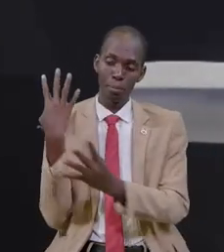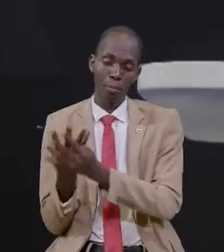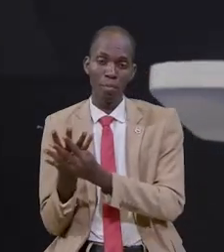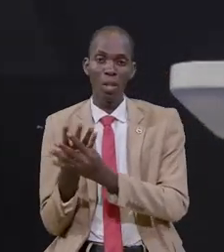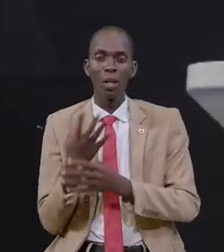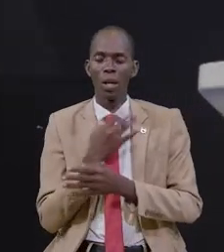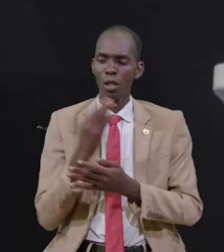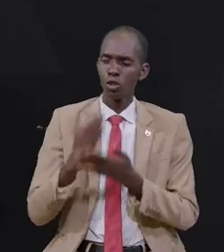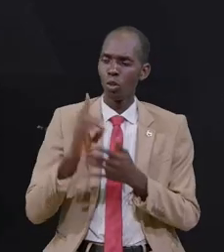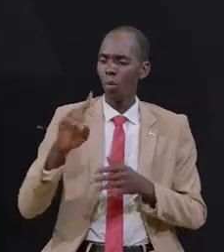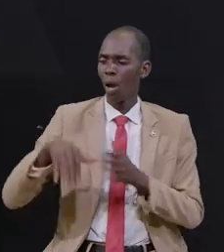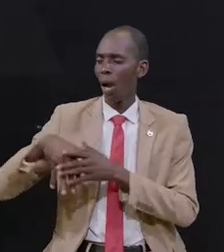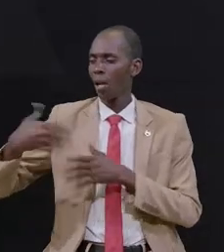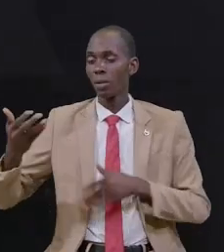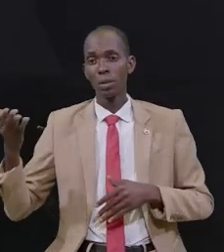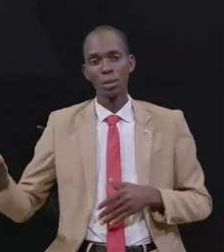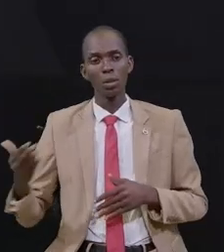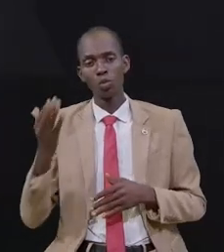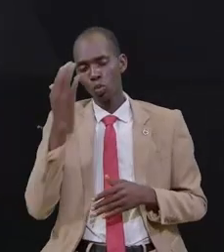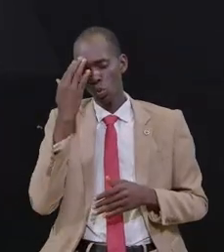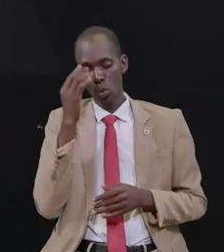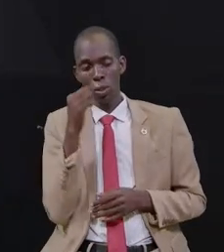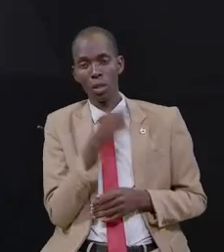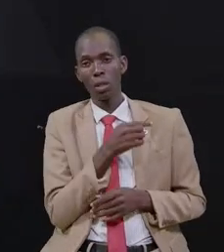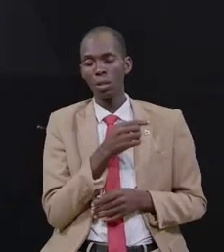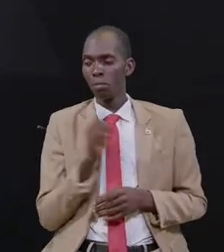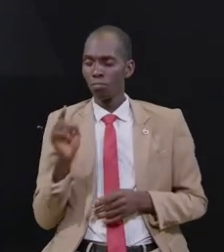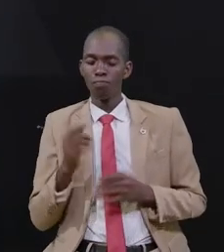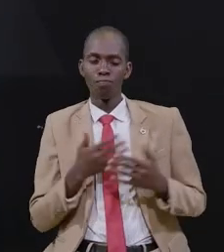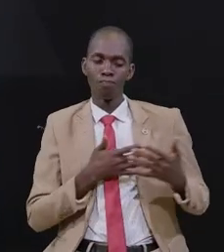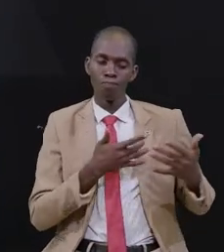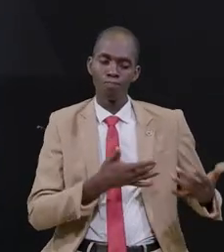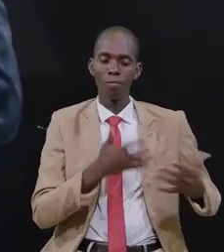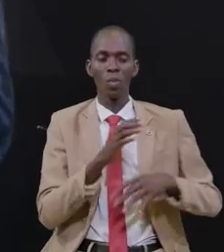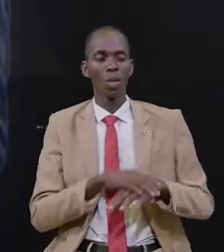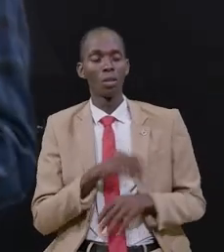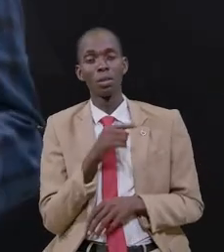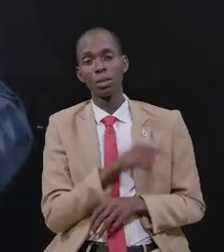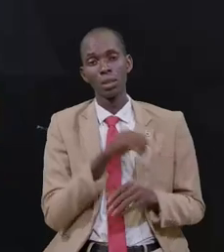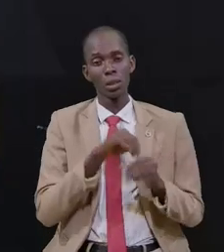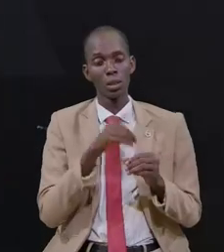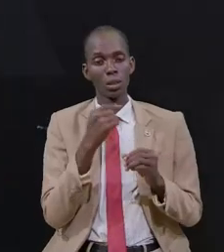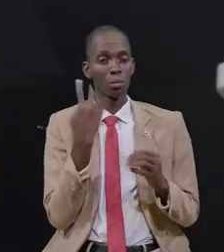et quelqu'un qui est au dehors, un parent, a compassion et pitié de lui.